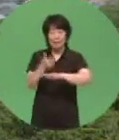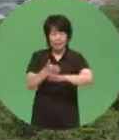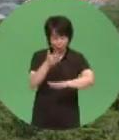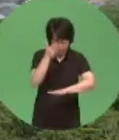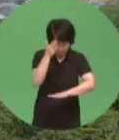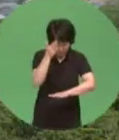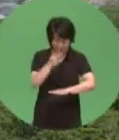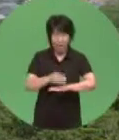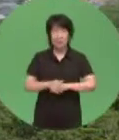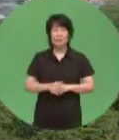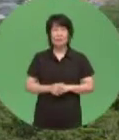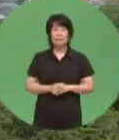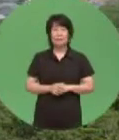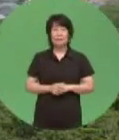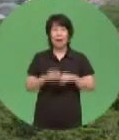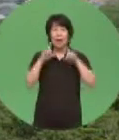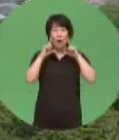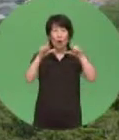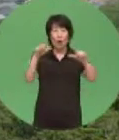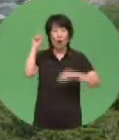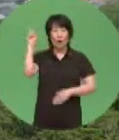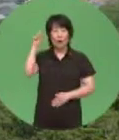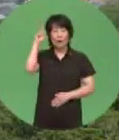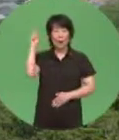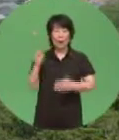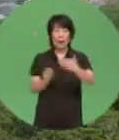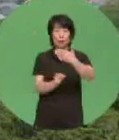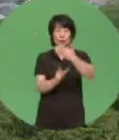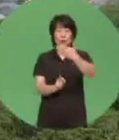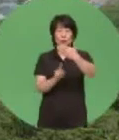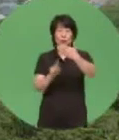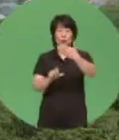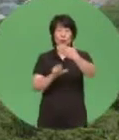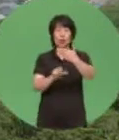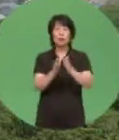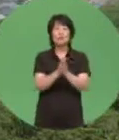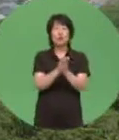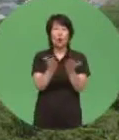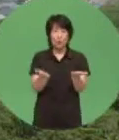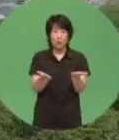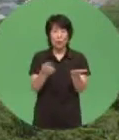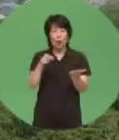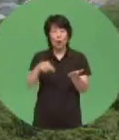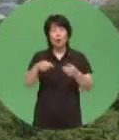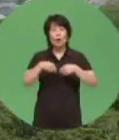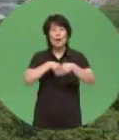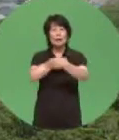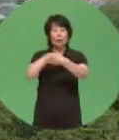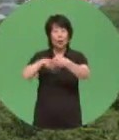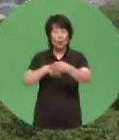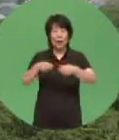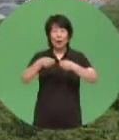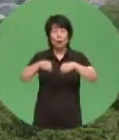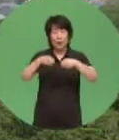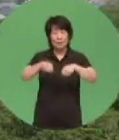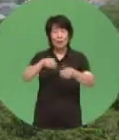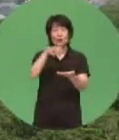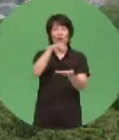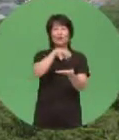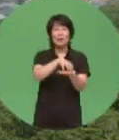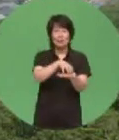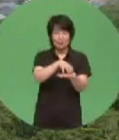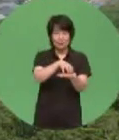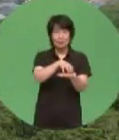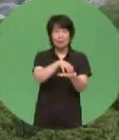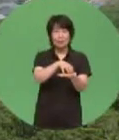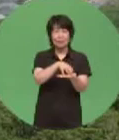うございました。広報生駒9月15日号でも福島キッズ in 生駒の様子を詳しく